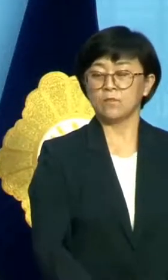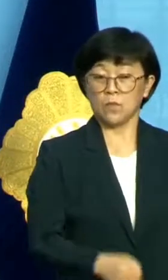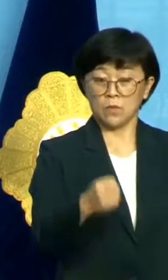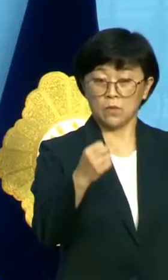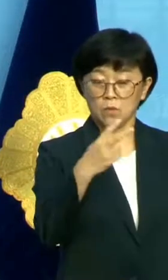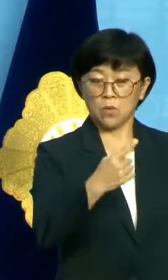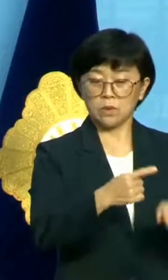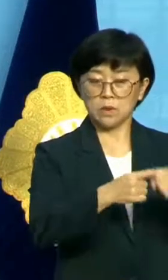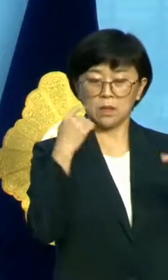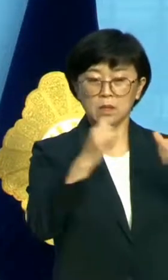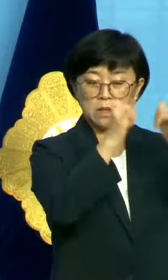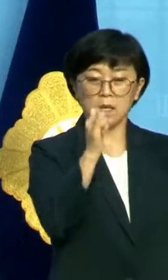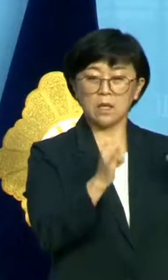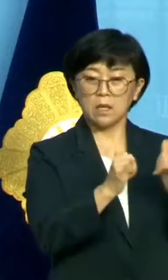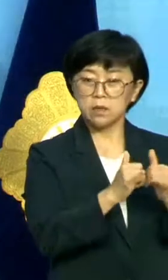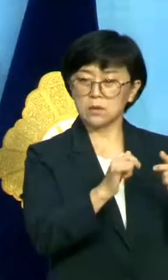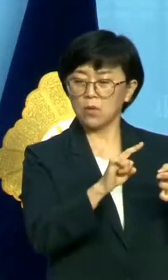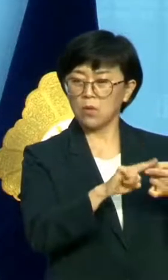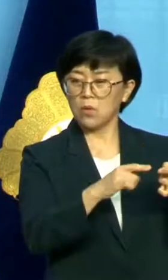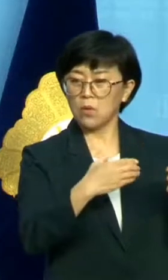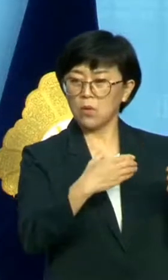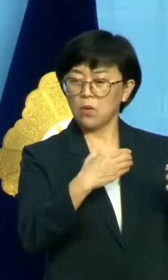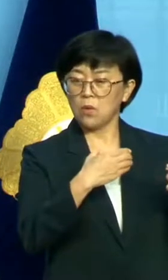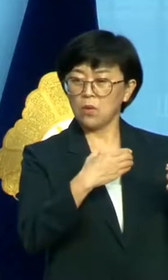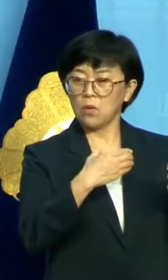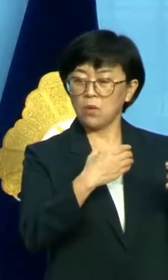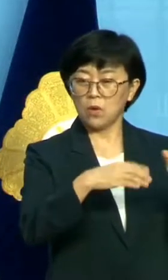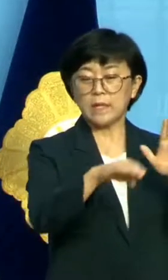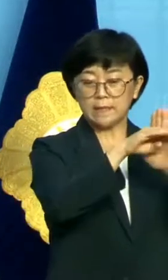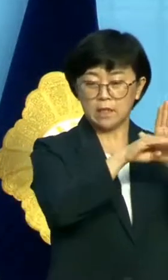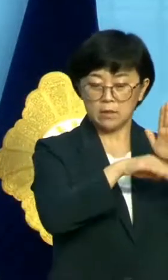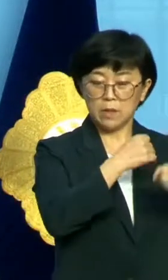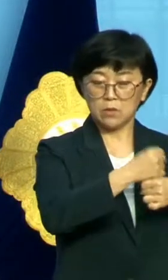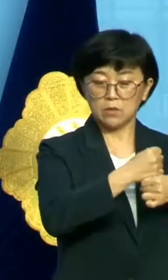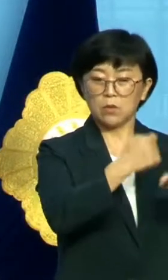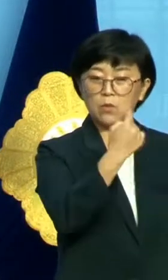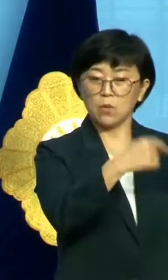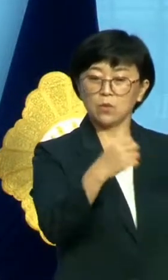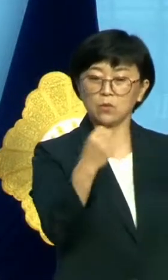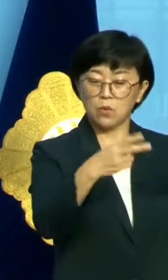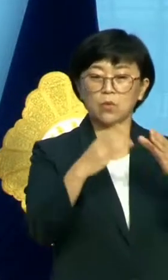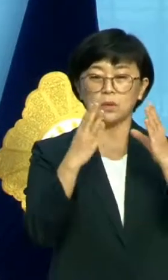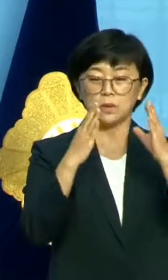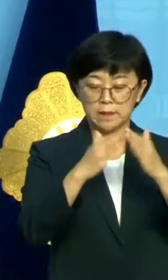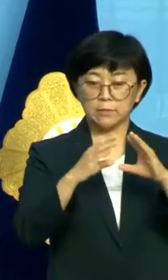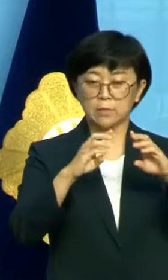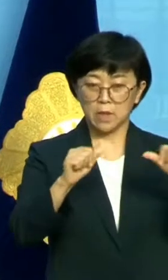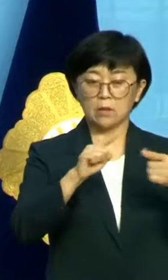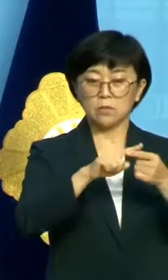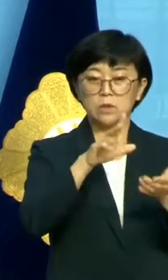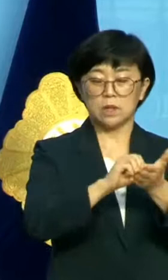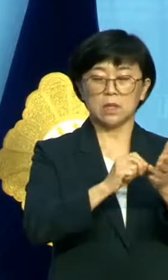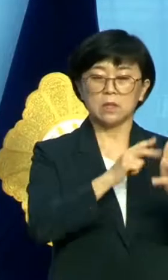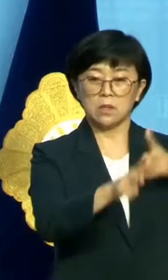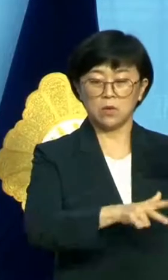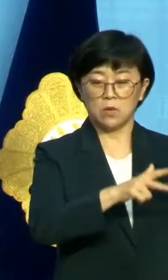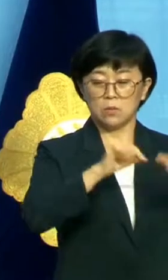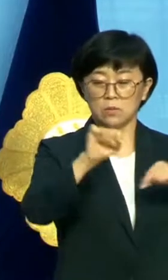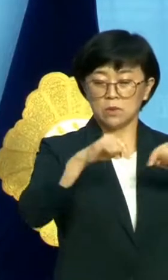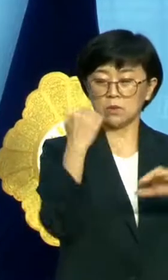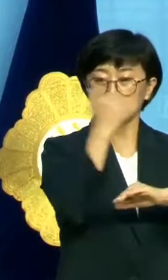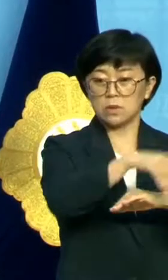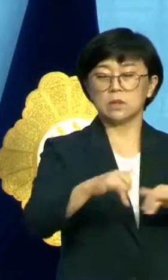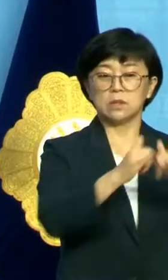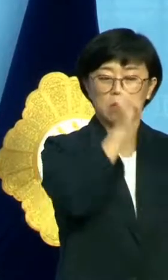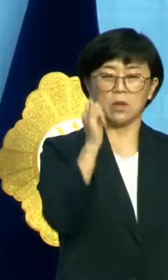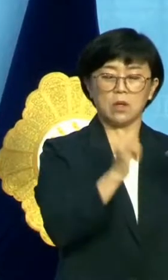또한 당내 사회적 의제 연석회의를 만들어서 교육이나 부동산 문제, 그리고 산업정책 등 우리